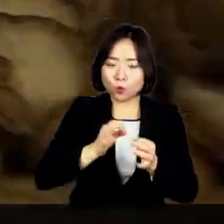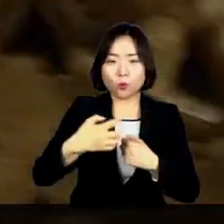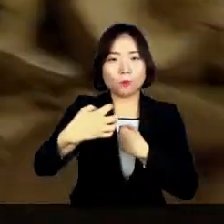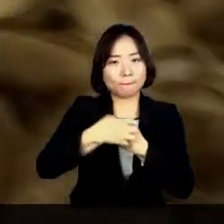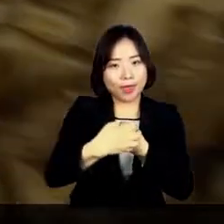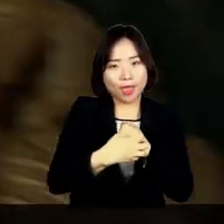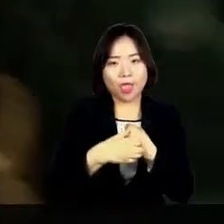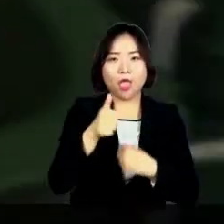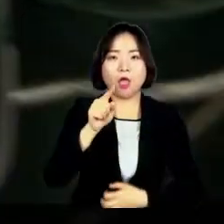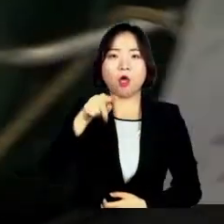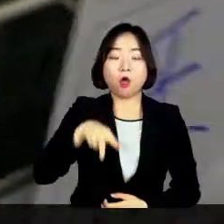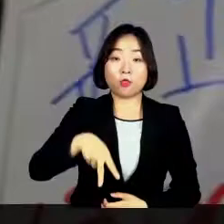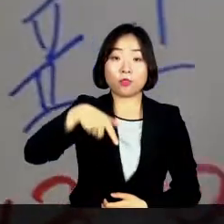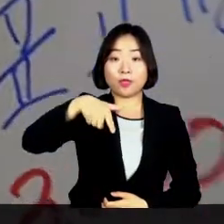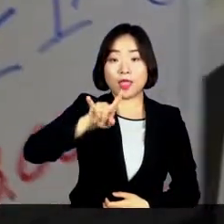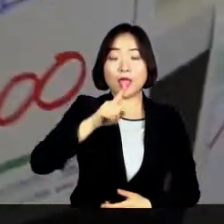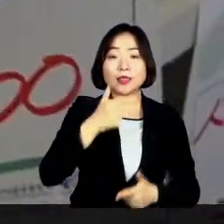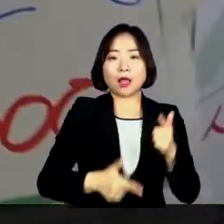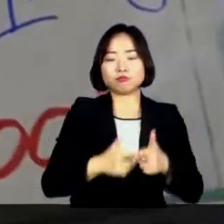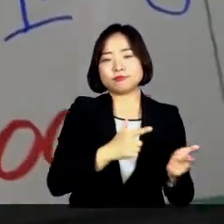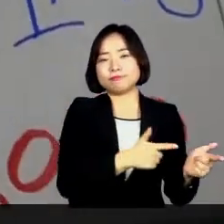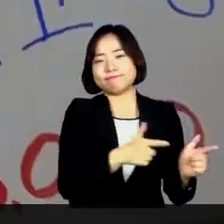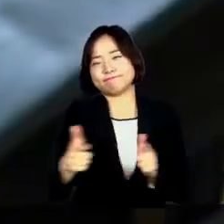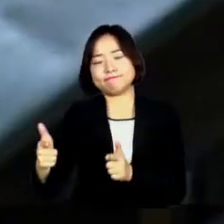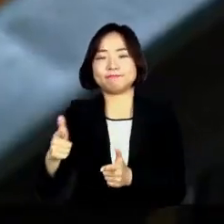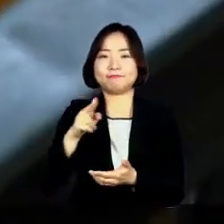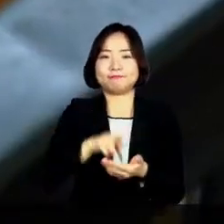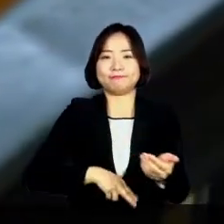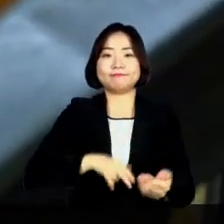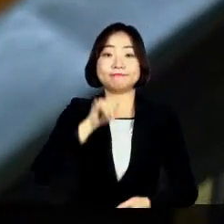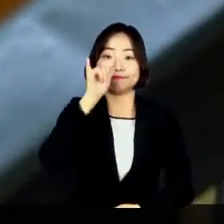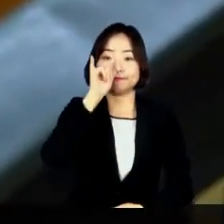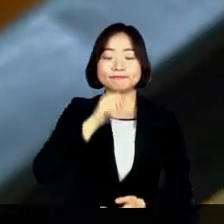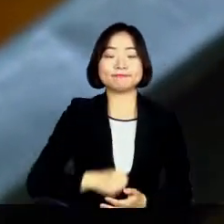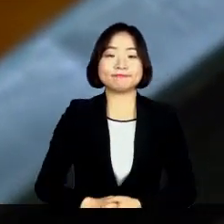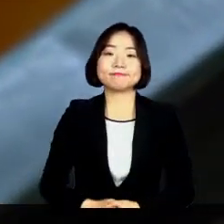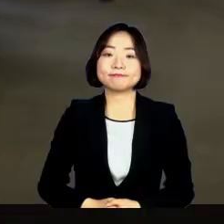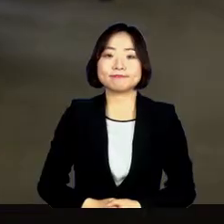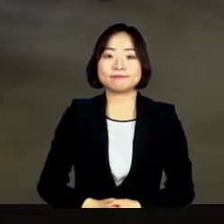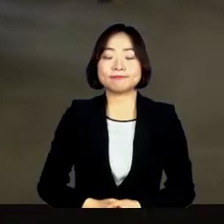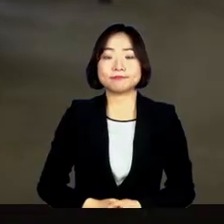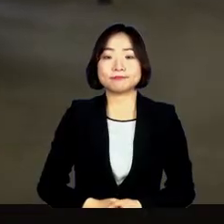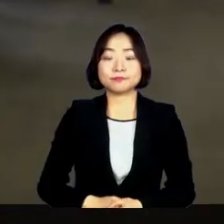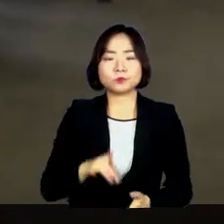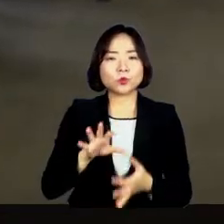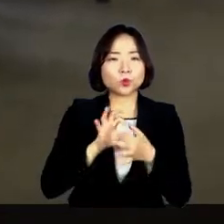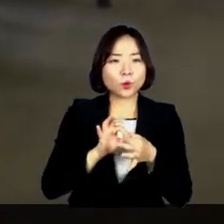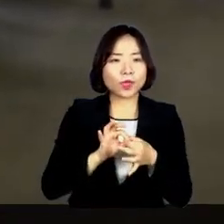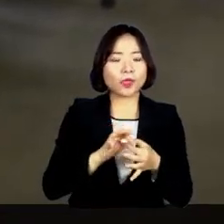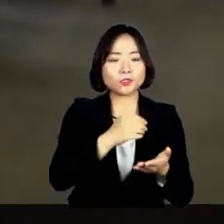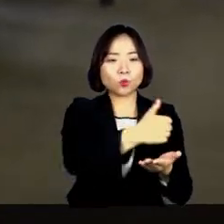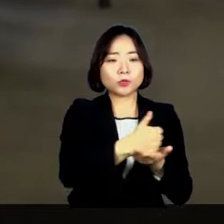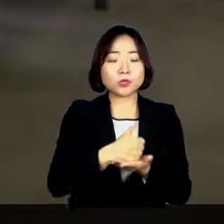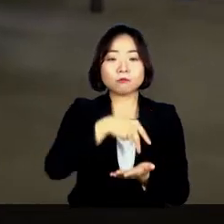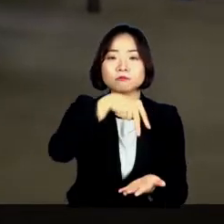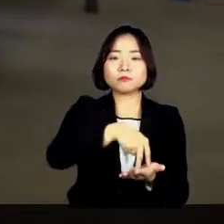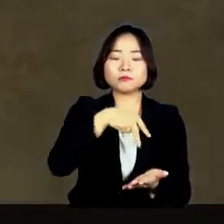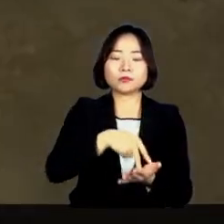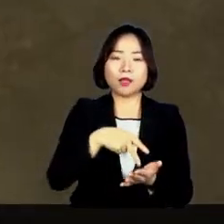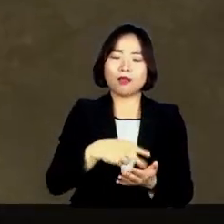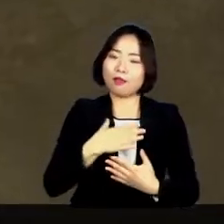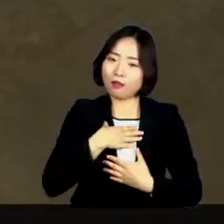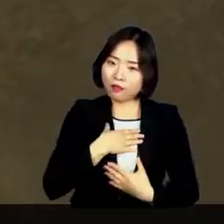천안포도, 배, 헛개나무 등 고품질 먹거리 30여 개 품목을 판매합니다. 시내 직거래 장터를 통해